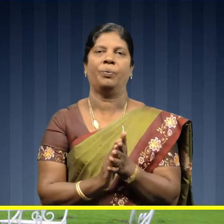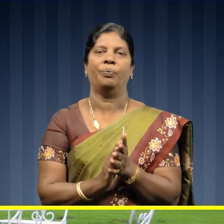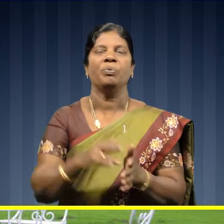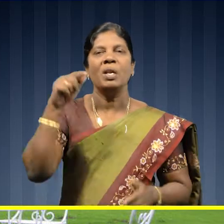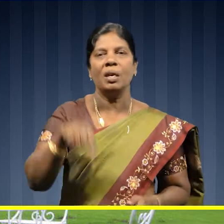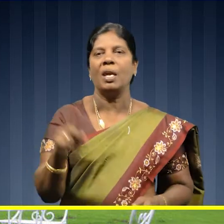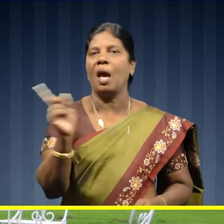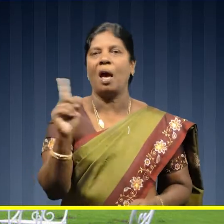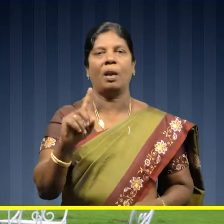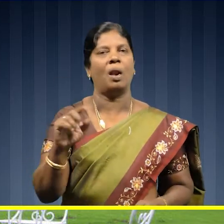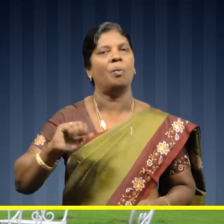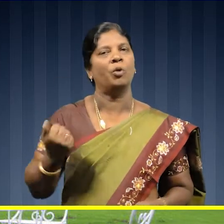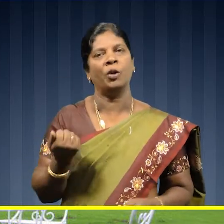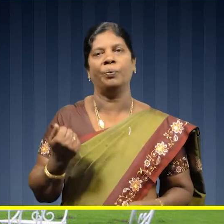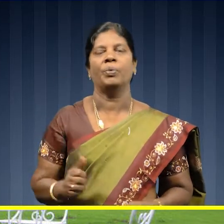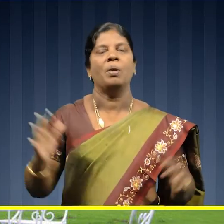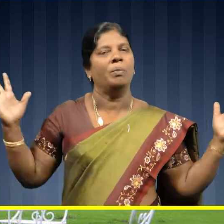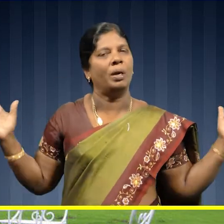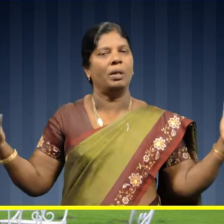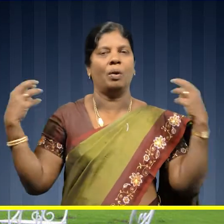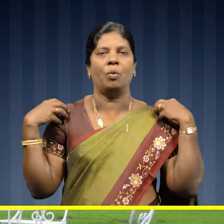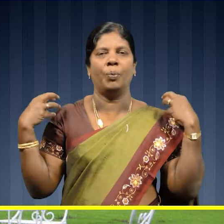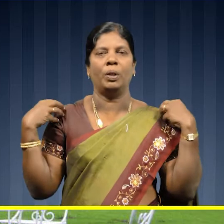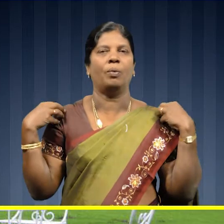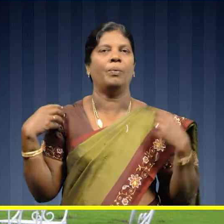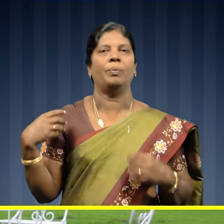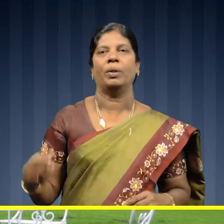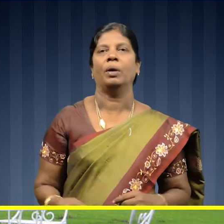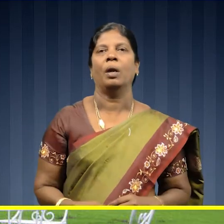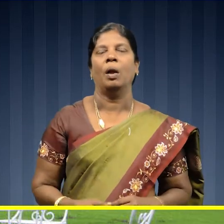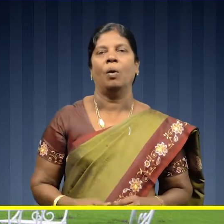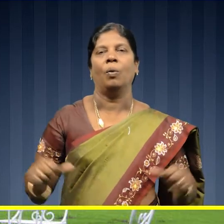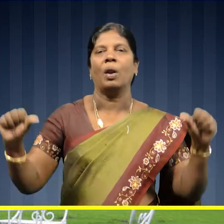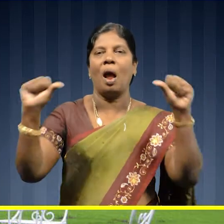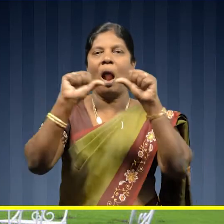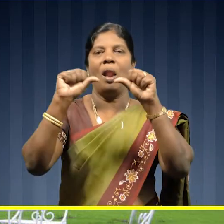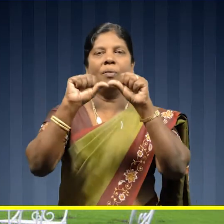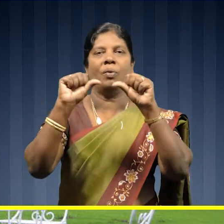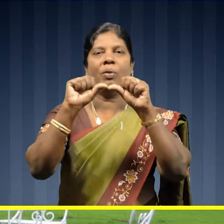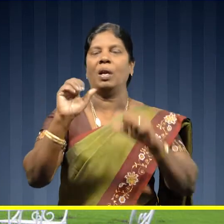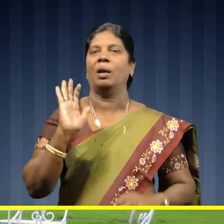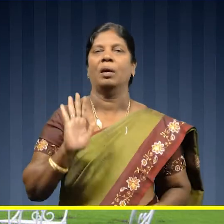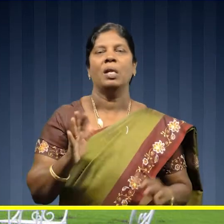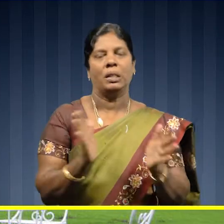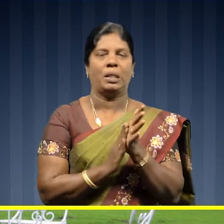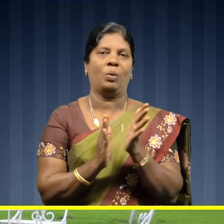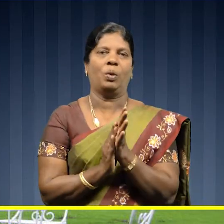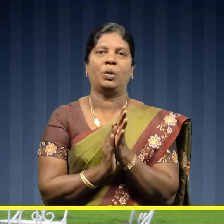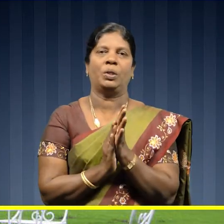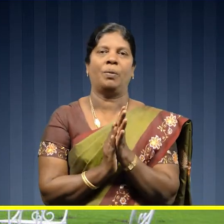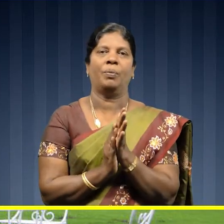சந்தோஷம். இது யாரால முடியும்? மிகுந்த உபத்திரவம் என்பது ஒரு எல்லைக்குரிய